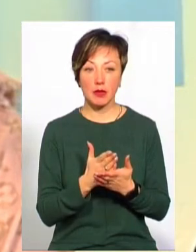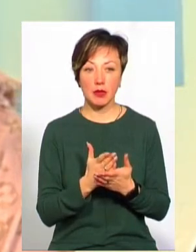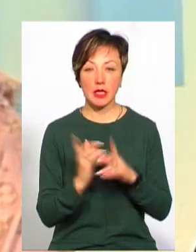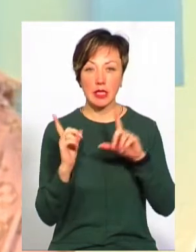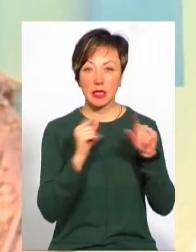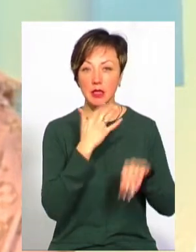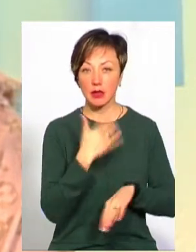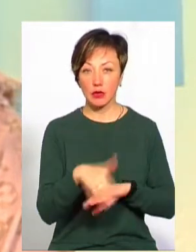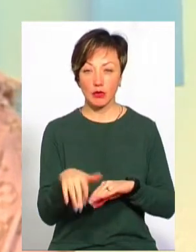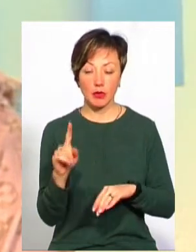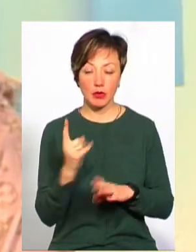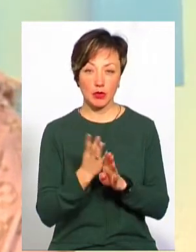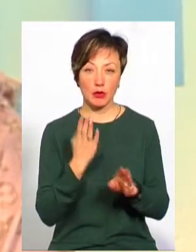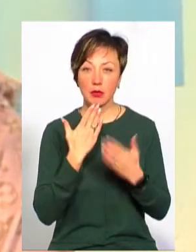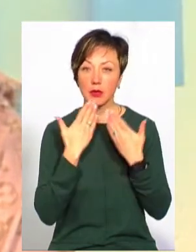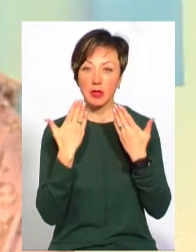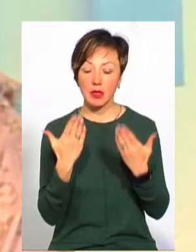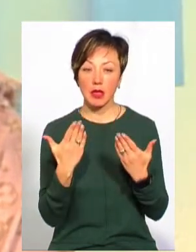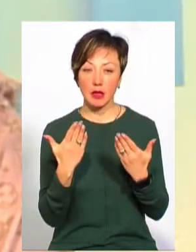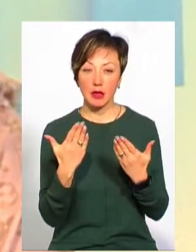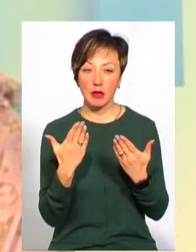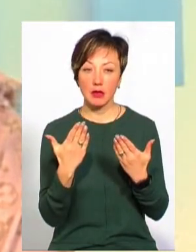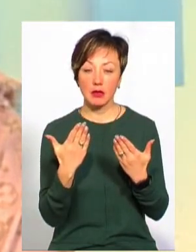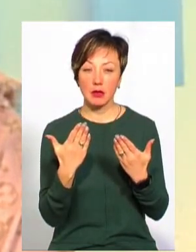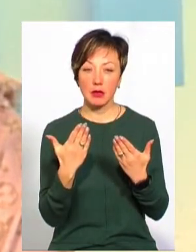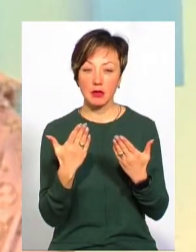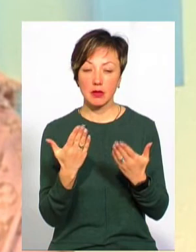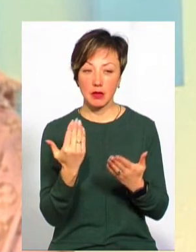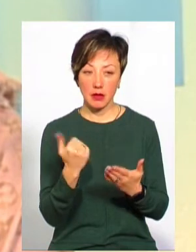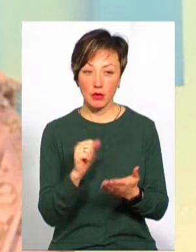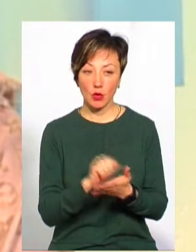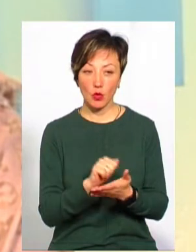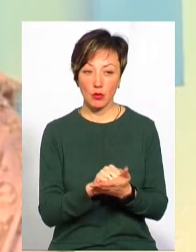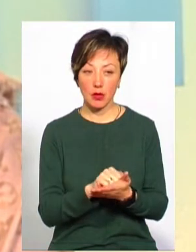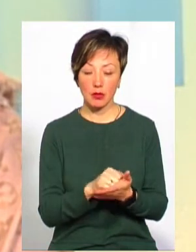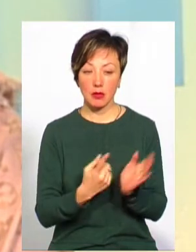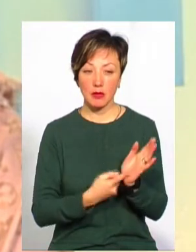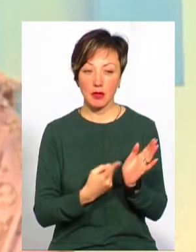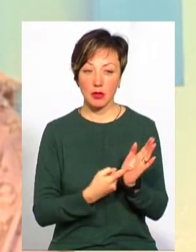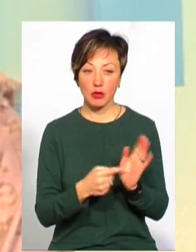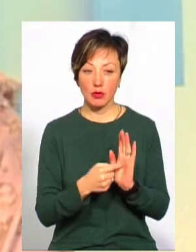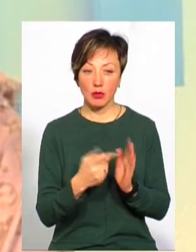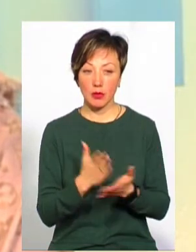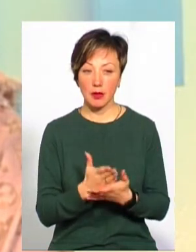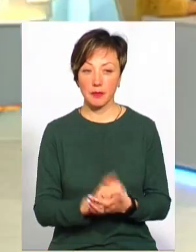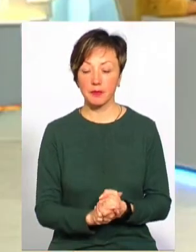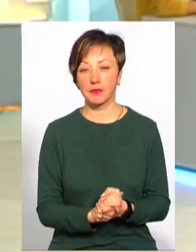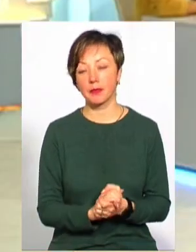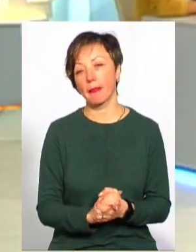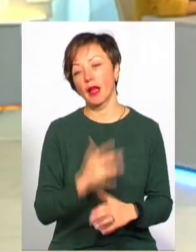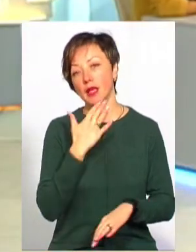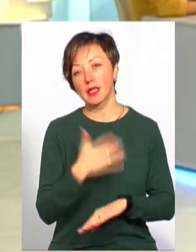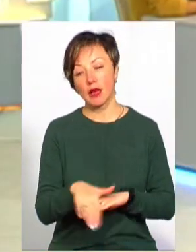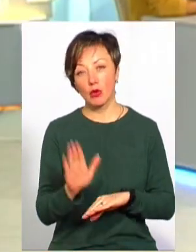їде за кордон, то там в першу чергу питають, пан, крім кваліфікації, дає ще документ, що в тебе підтверджує, що вона в тебе є. А от про